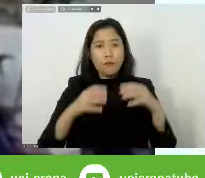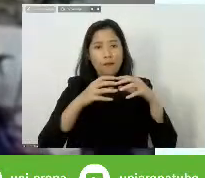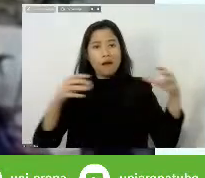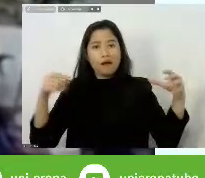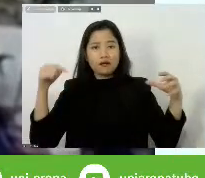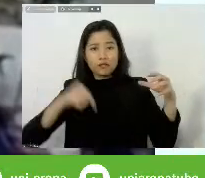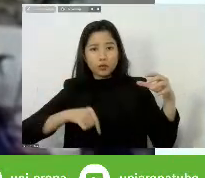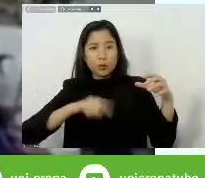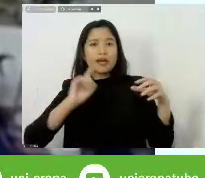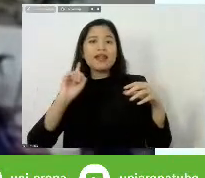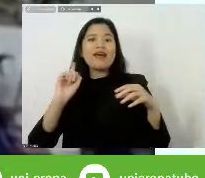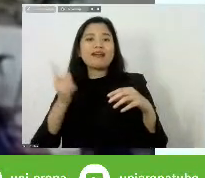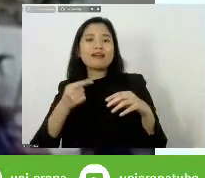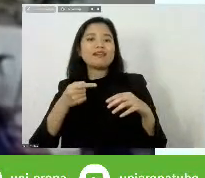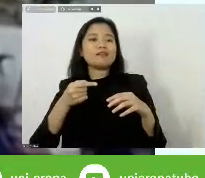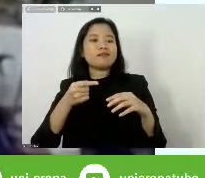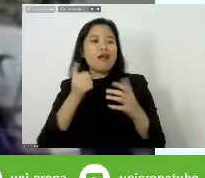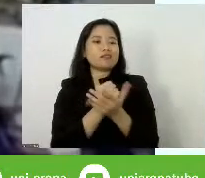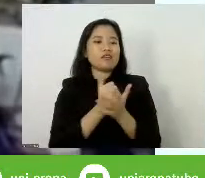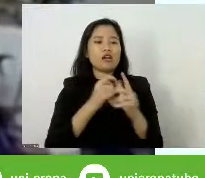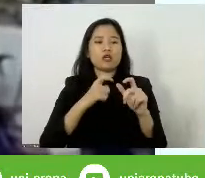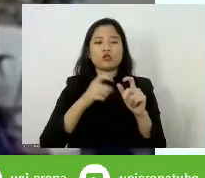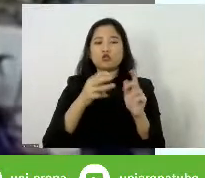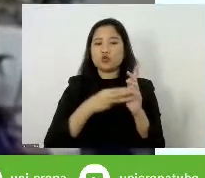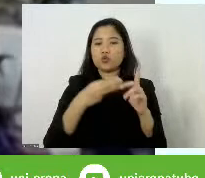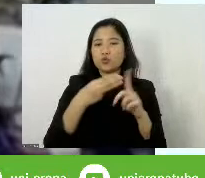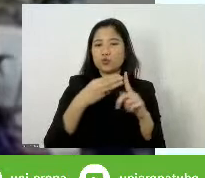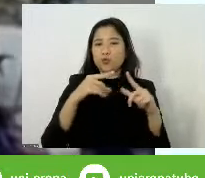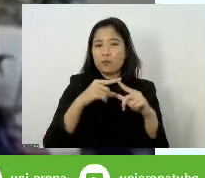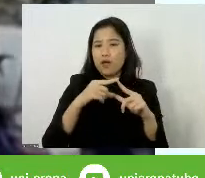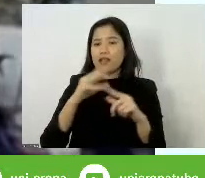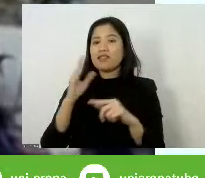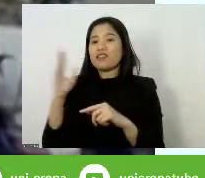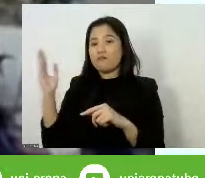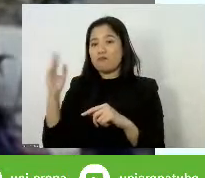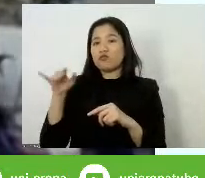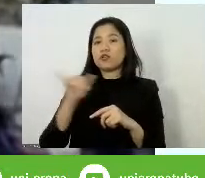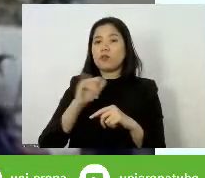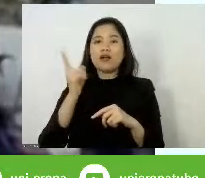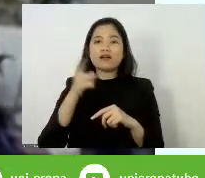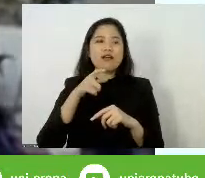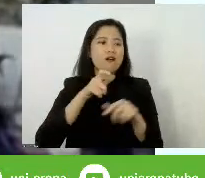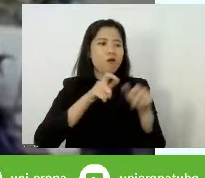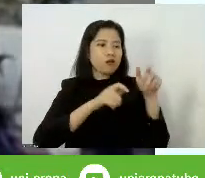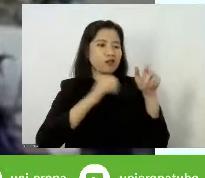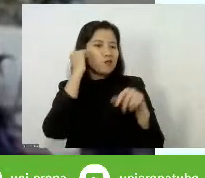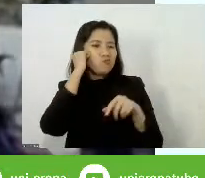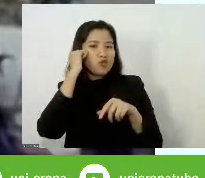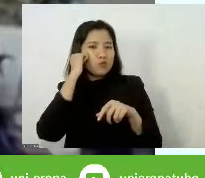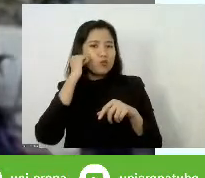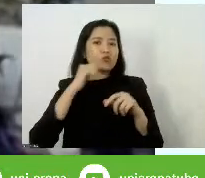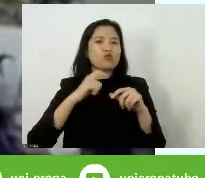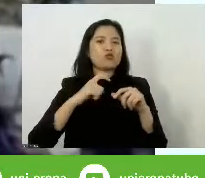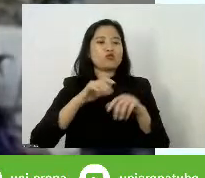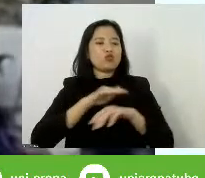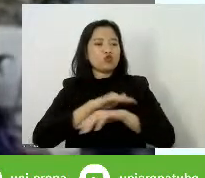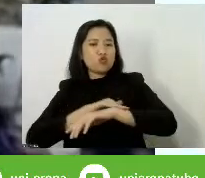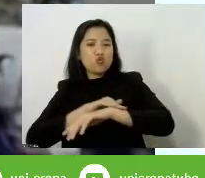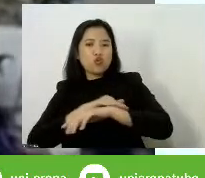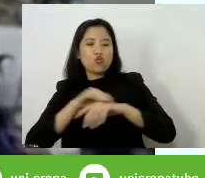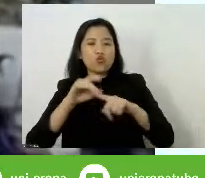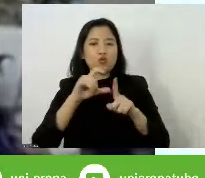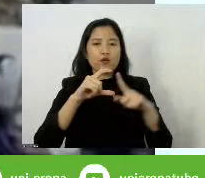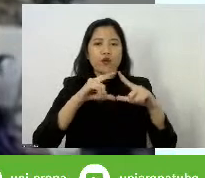yang dikombinasi dengan tenun berasal dari karya ibu-ibu suku Dayak ibran yang tinggal di rumah Betang di sungai utik